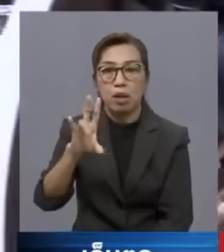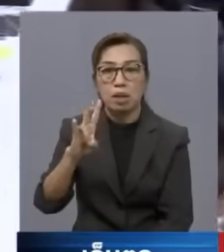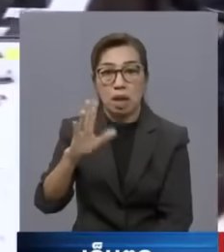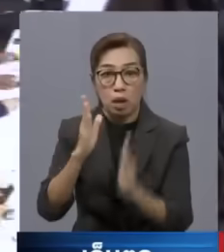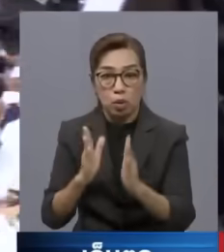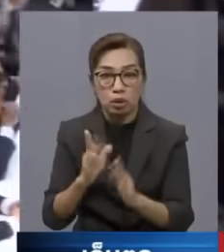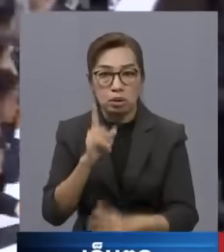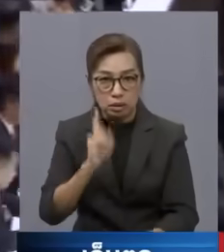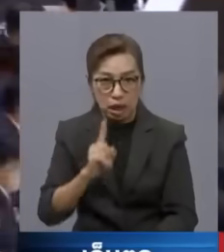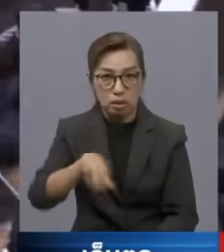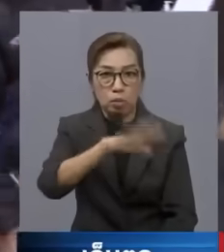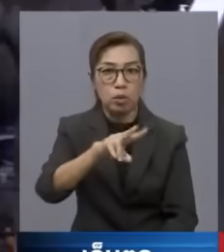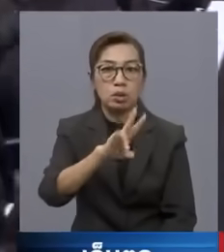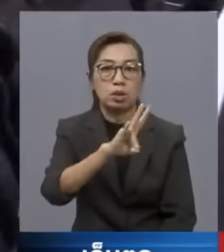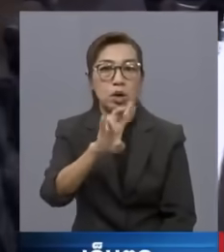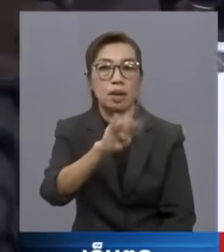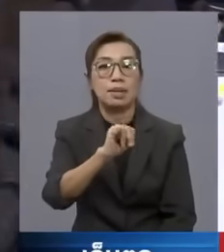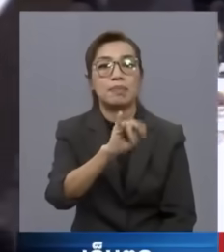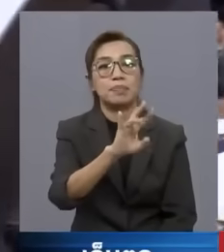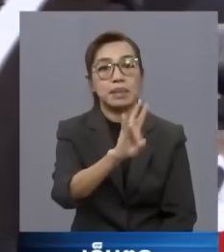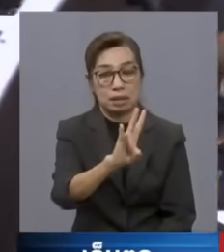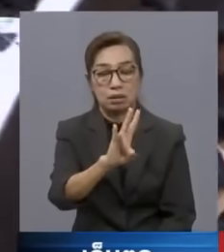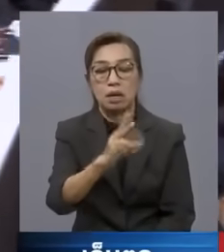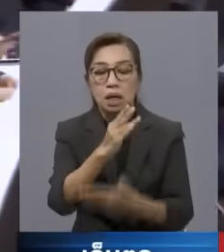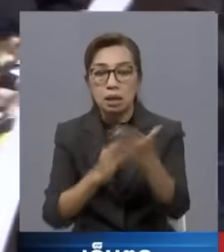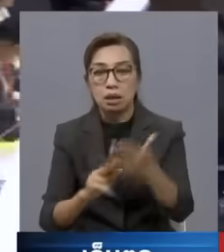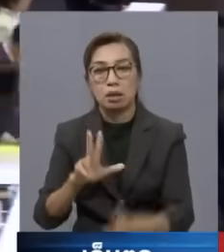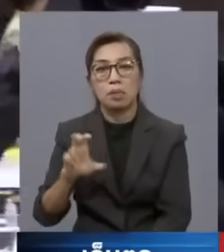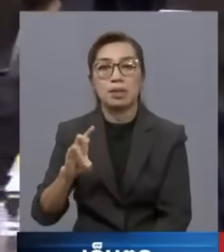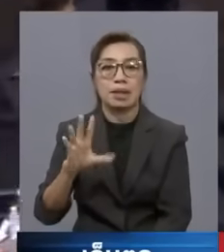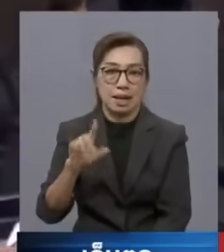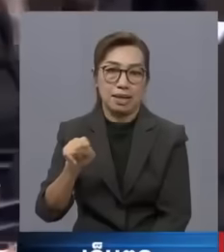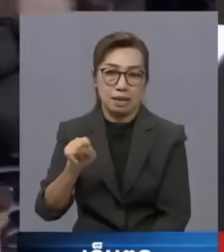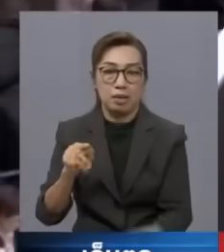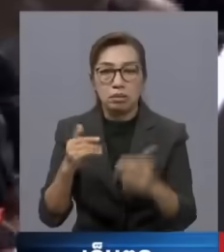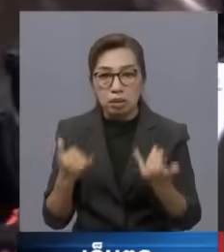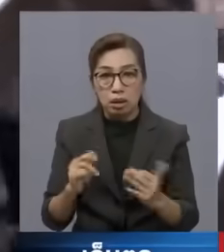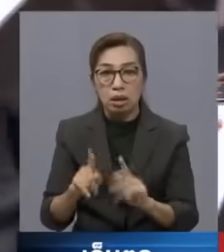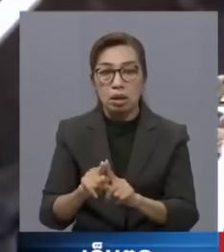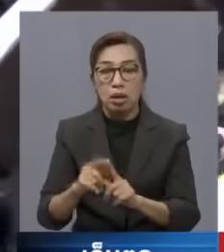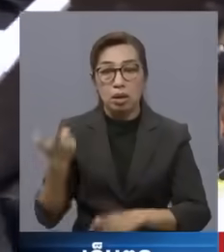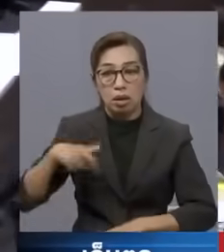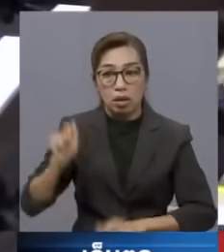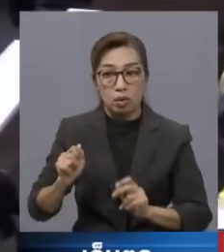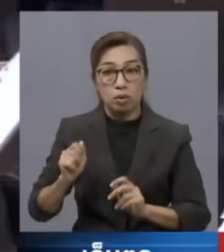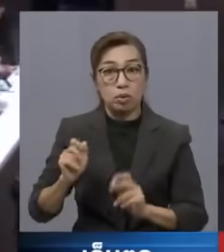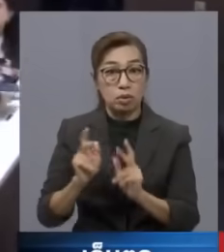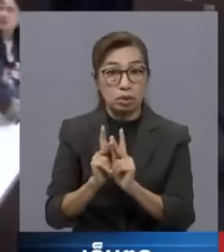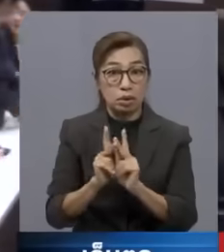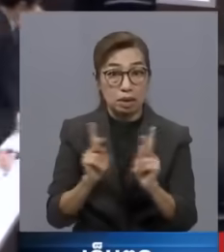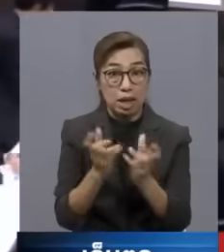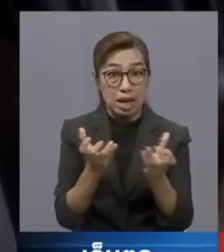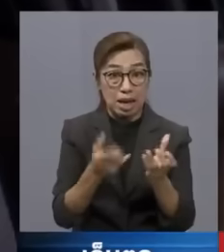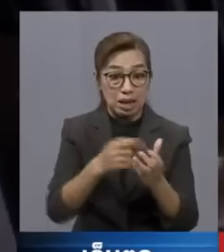จากทั้งหมด 747เสียงนะฮะและมติสารรัฐธรรมนูญที่ออกมาก็ส่งผลนะครับว่า